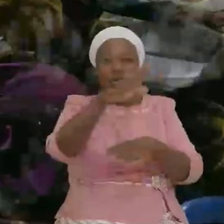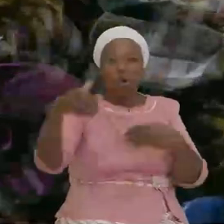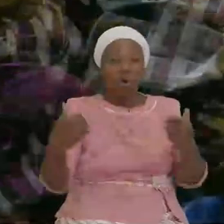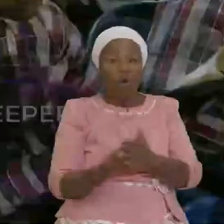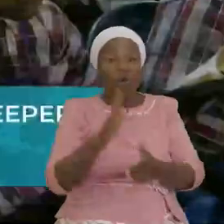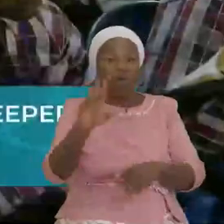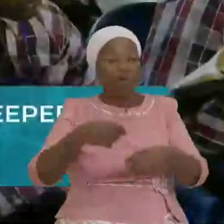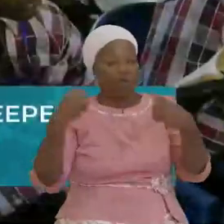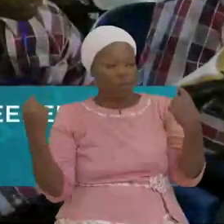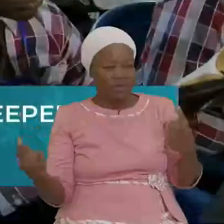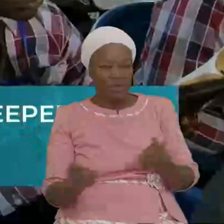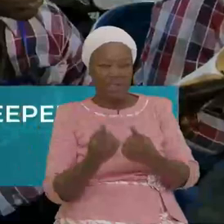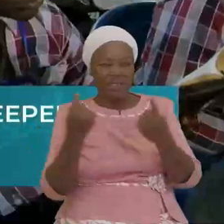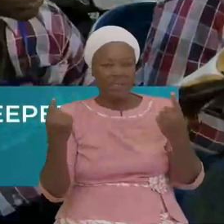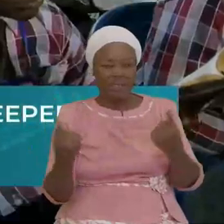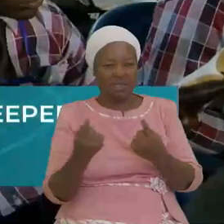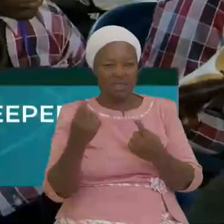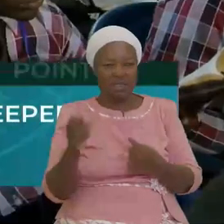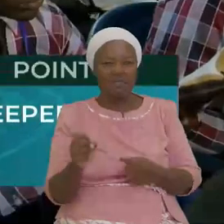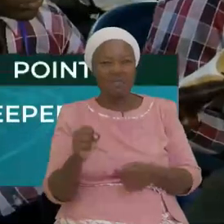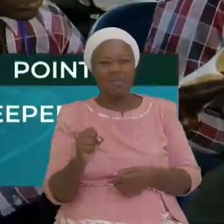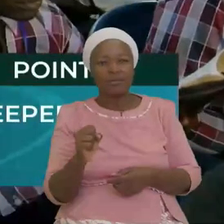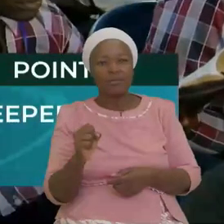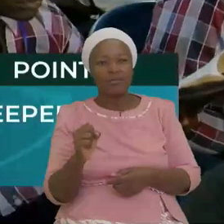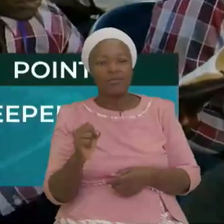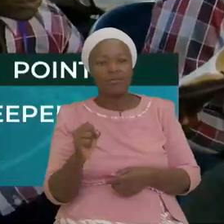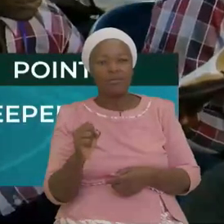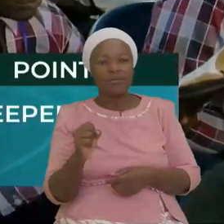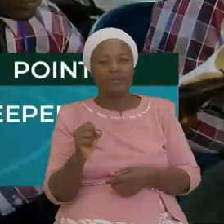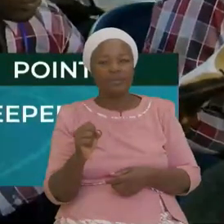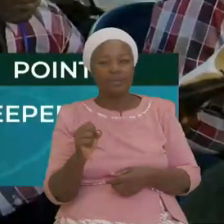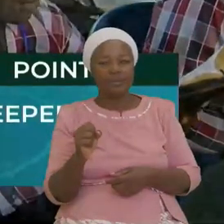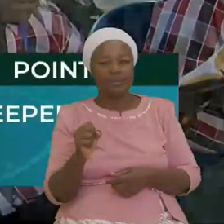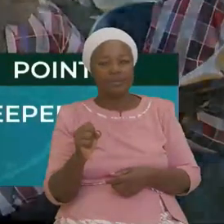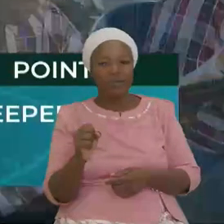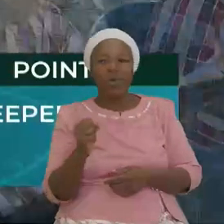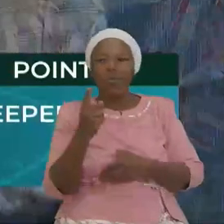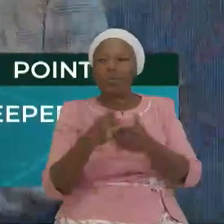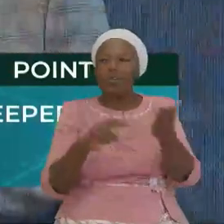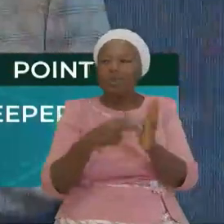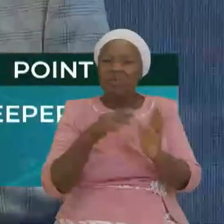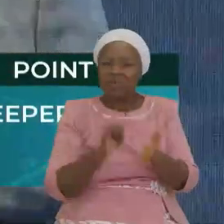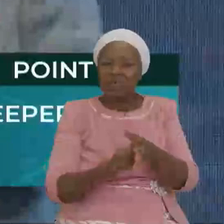rejetez loin de vous toutes les transgressions.